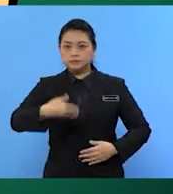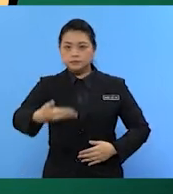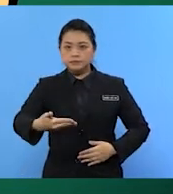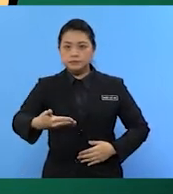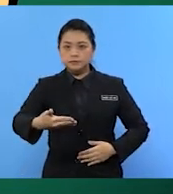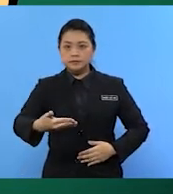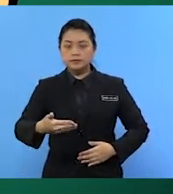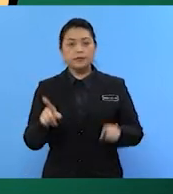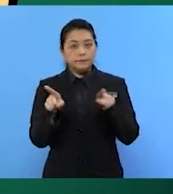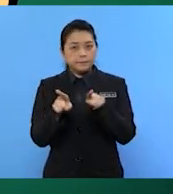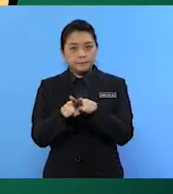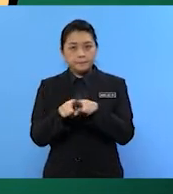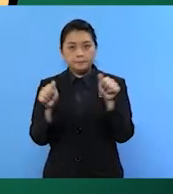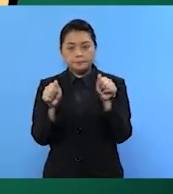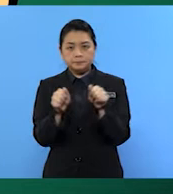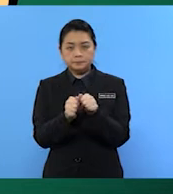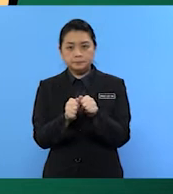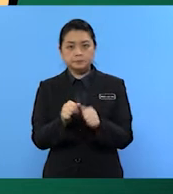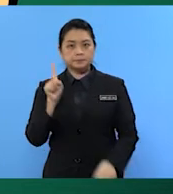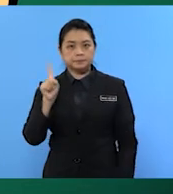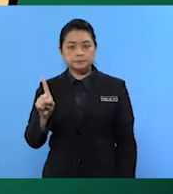seterusnya sama dengan